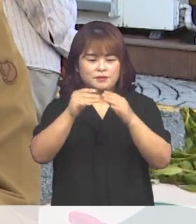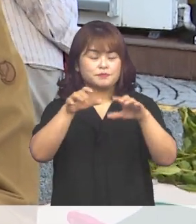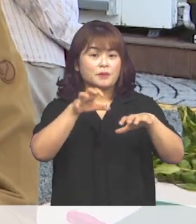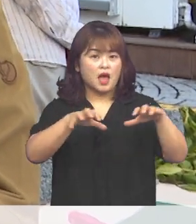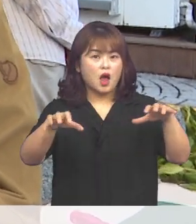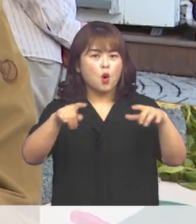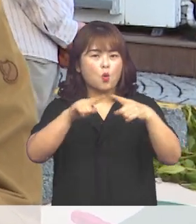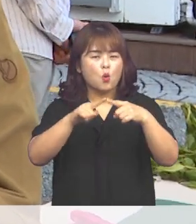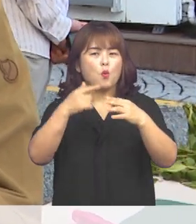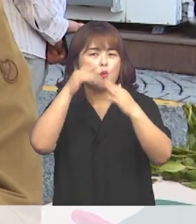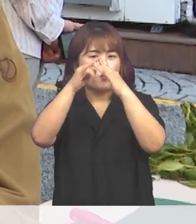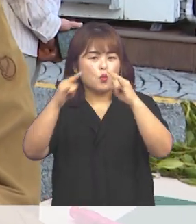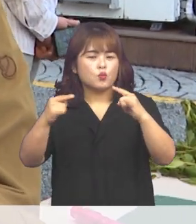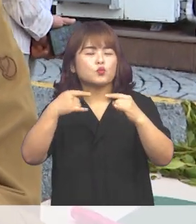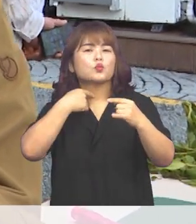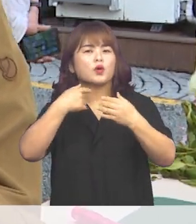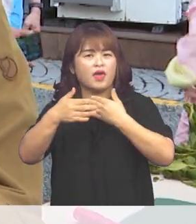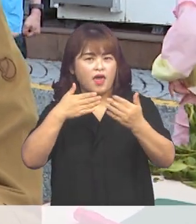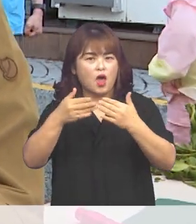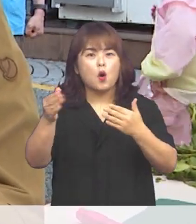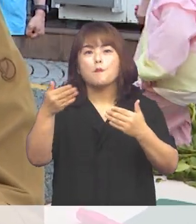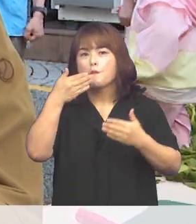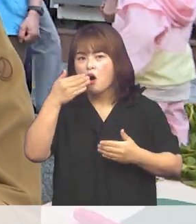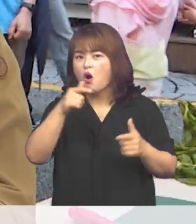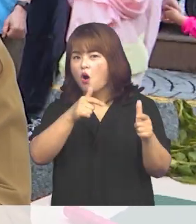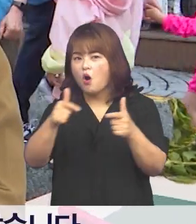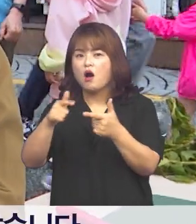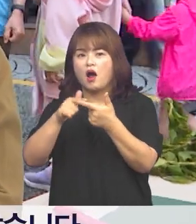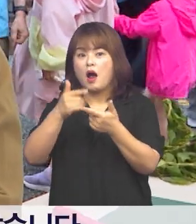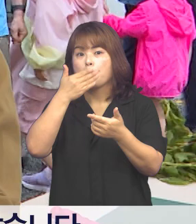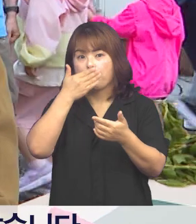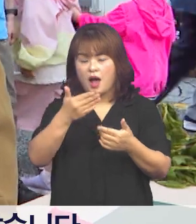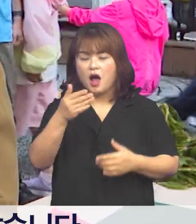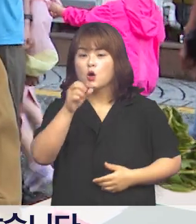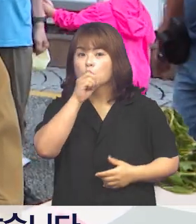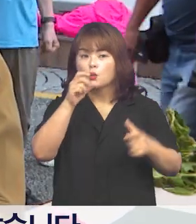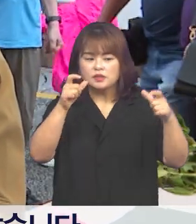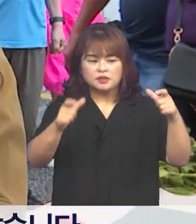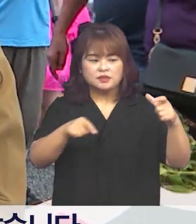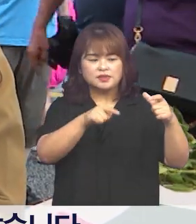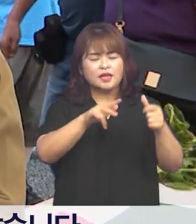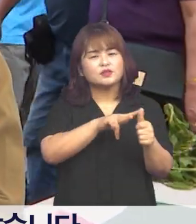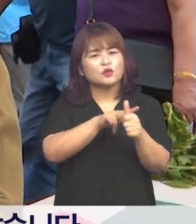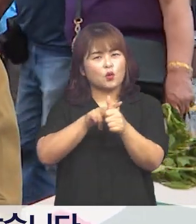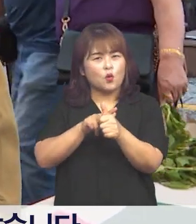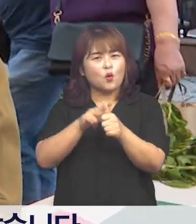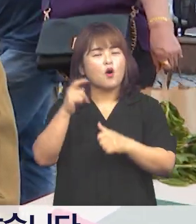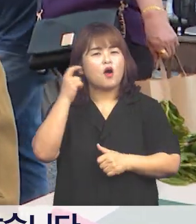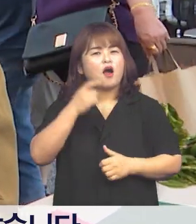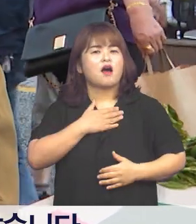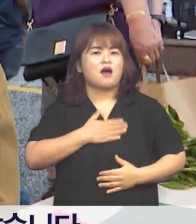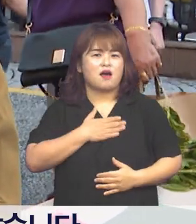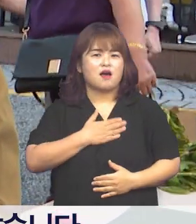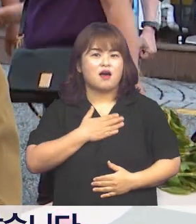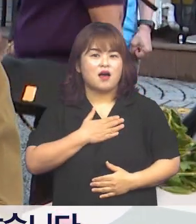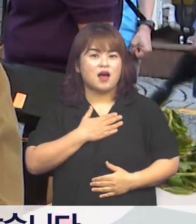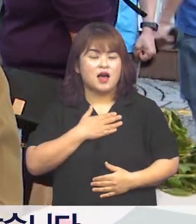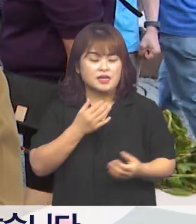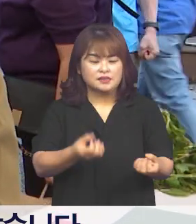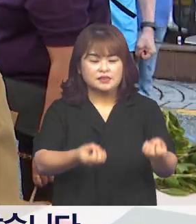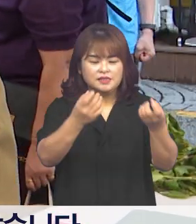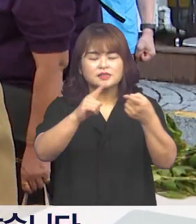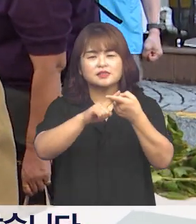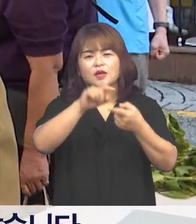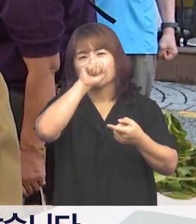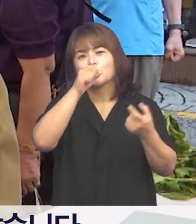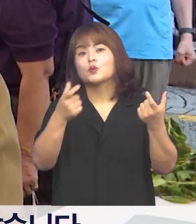이렇게 다양한 부스 체험하고 음식도 먹을 수 있고 또 용인시에 대한 정보도 조금씩 알아갈